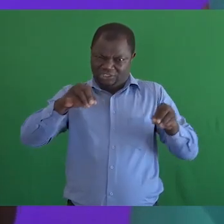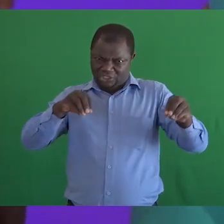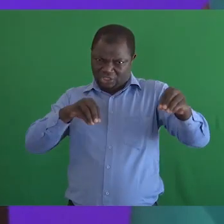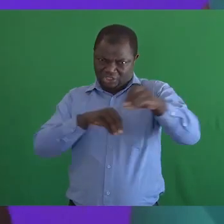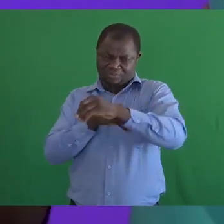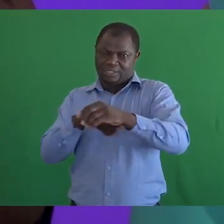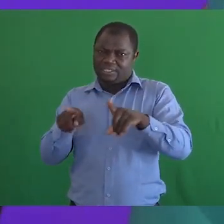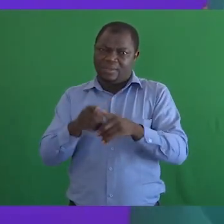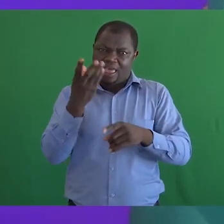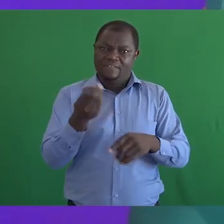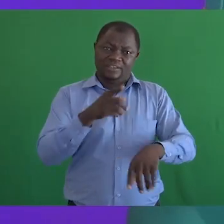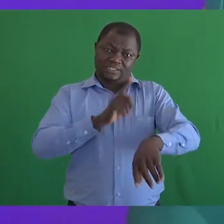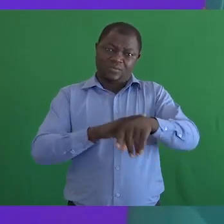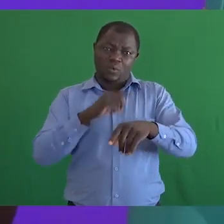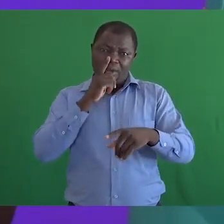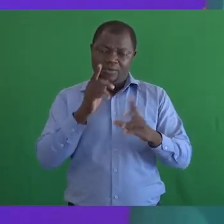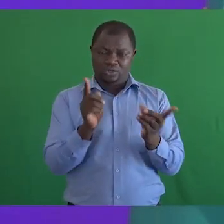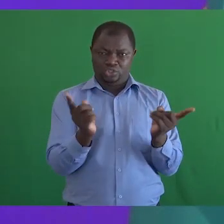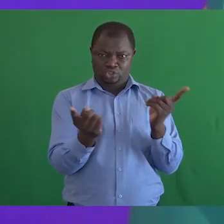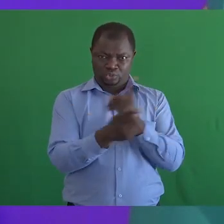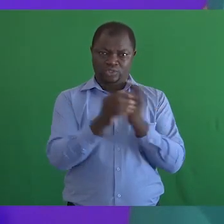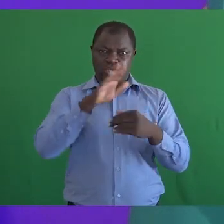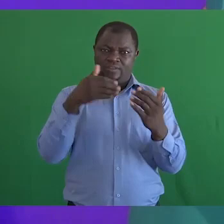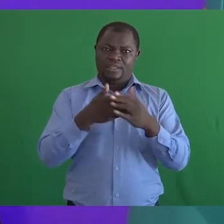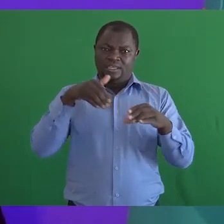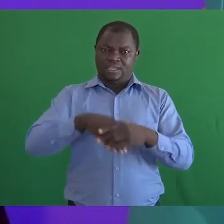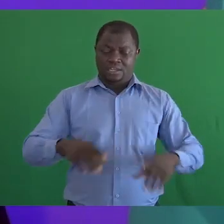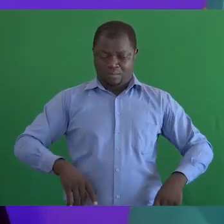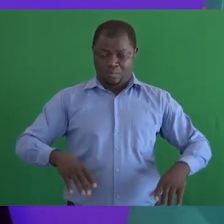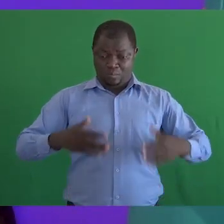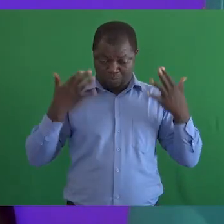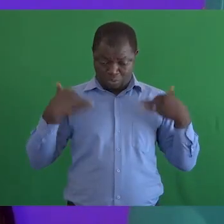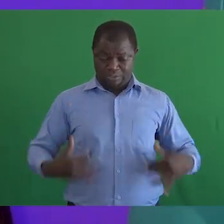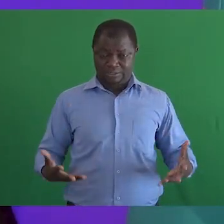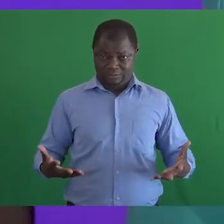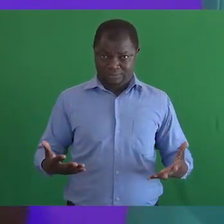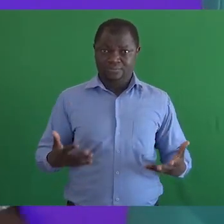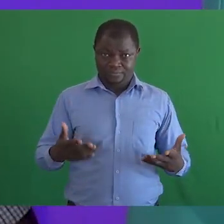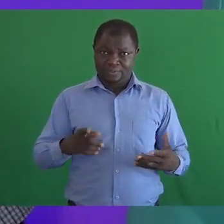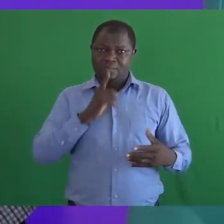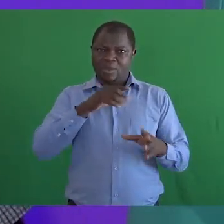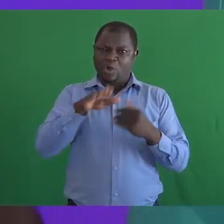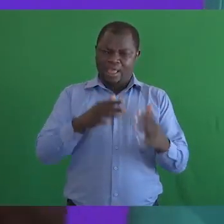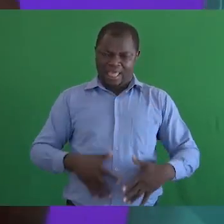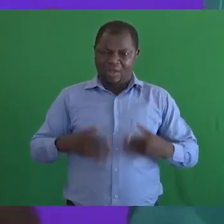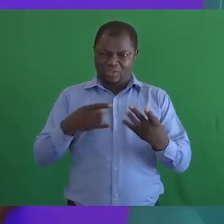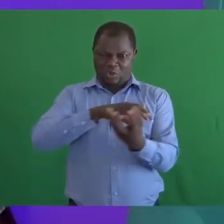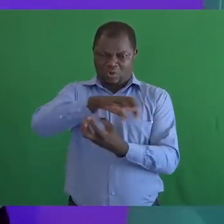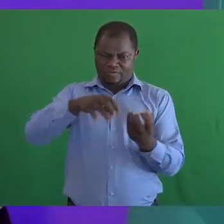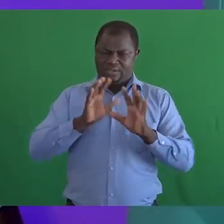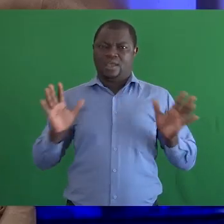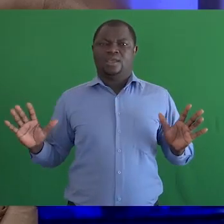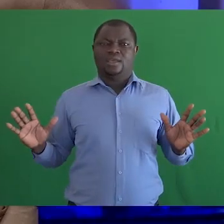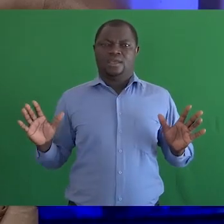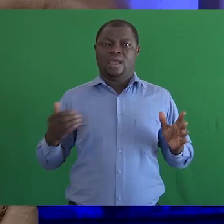panova nokusangana nemamwe machanges anoitika muviri anekadi kuti Mai Chisamba zvinhu zvinokanganisa utano nokuti zvinhu zvatinotarisira